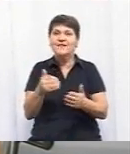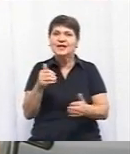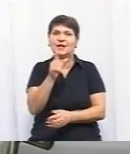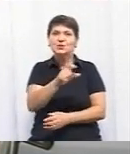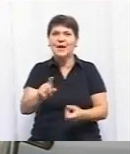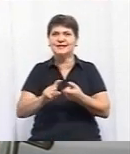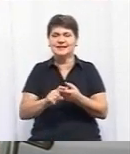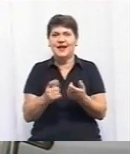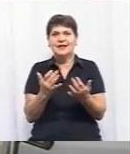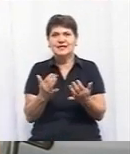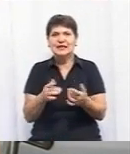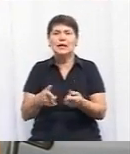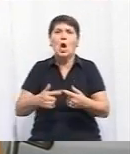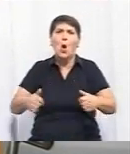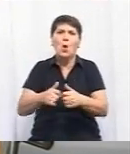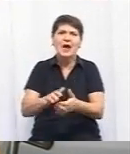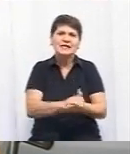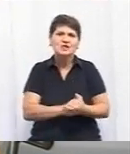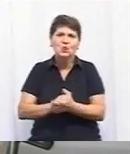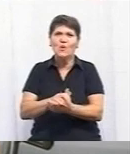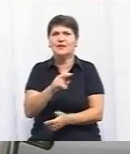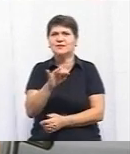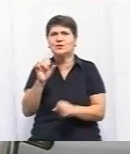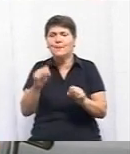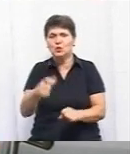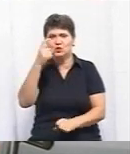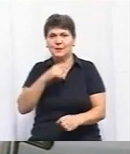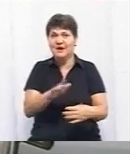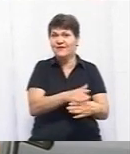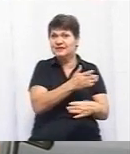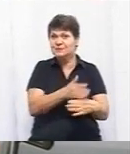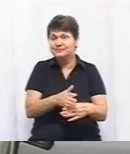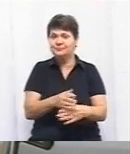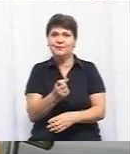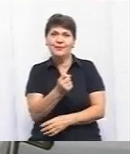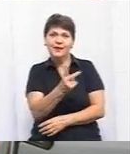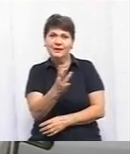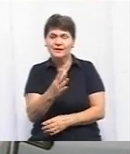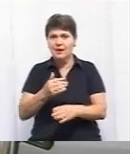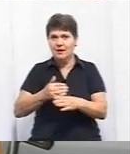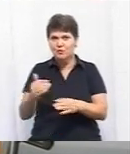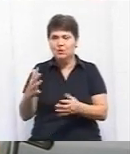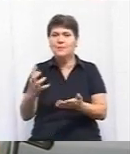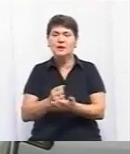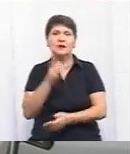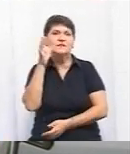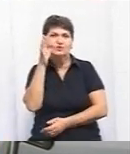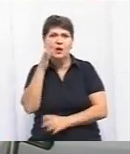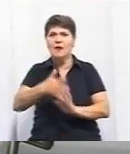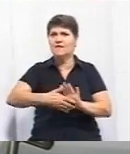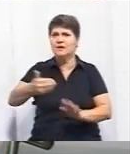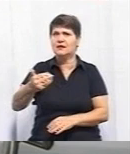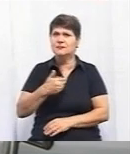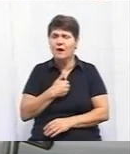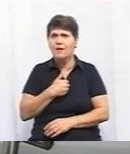залежить, наскільки вони організовані, чи зможуть вони в себе відсортувати якусь кількість, і потім знайти час, викликати нас,